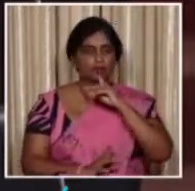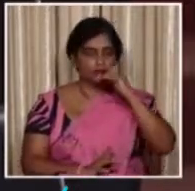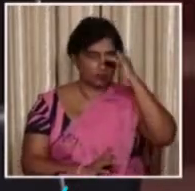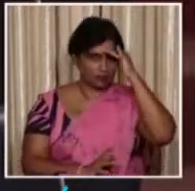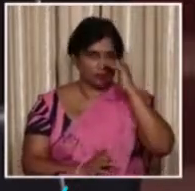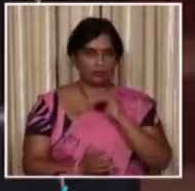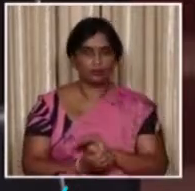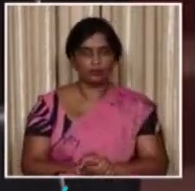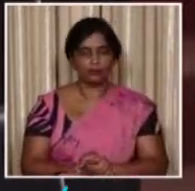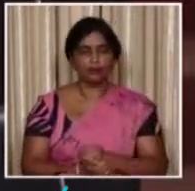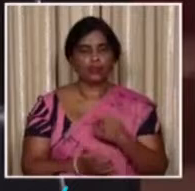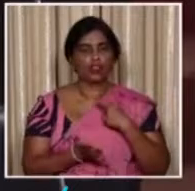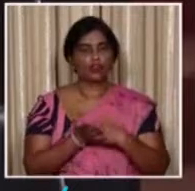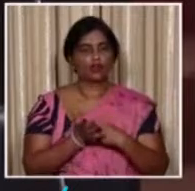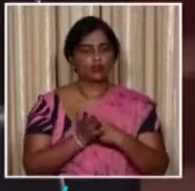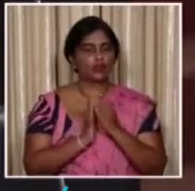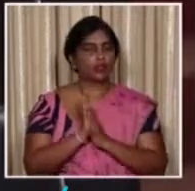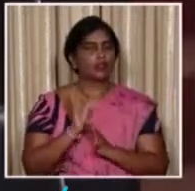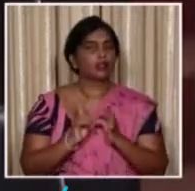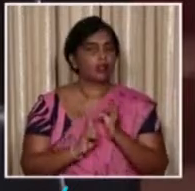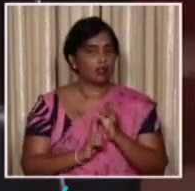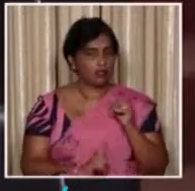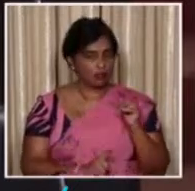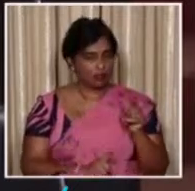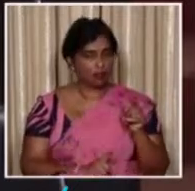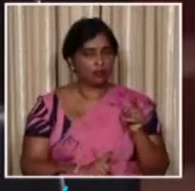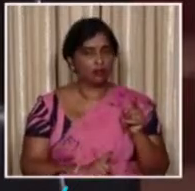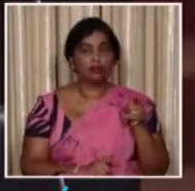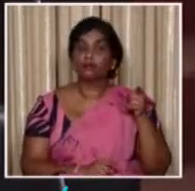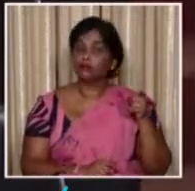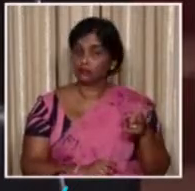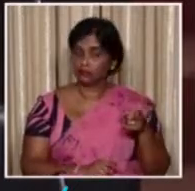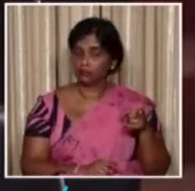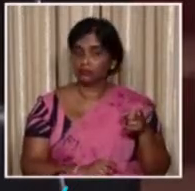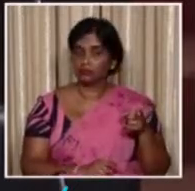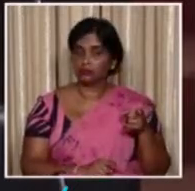කතානායකතුමනි අපේ රොෂාන් නරසිංහ මැතිතුමා මේ